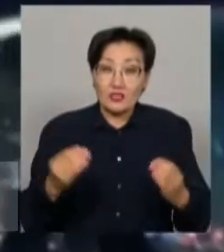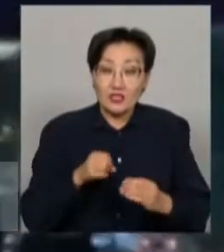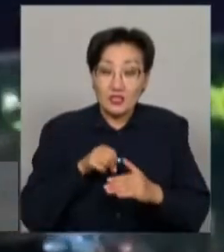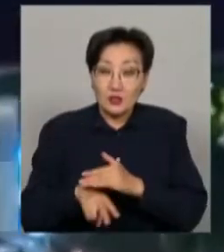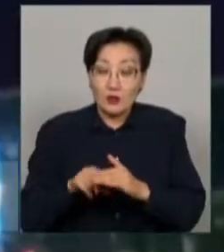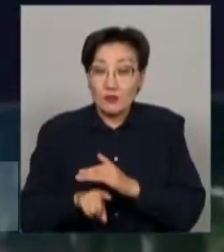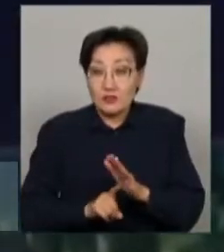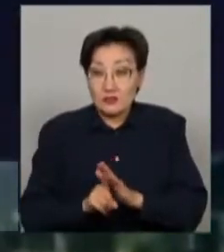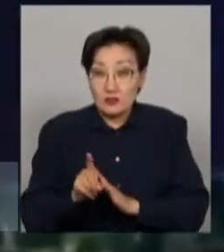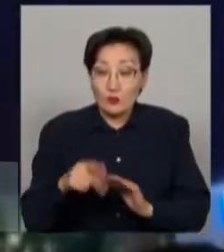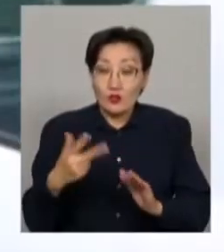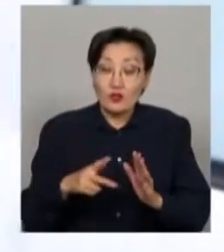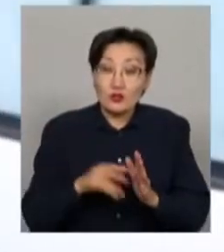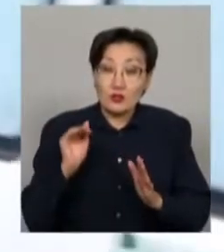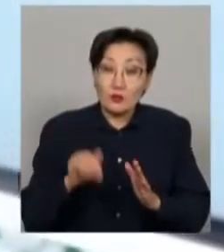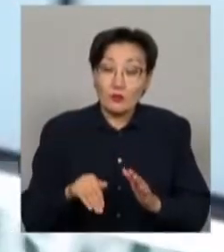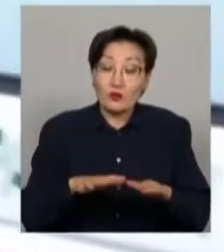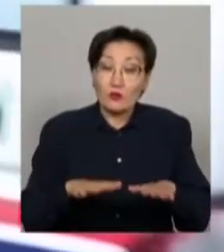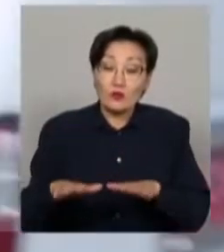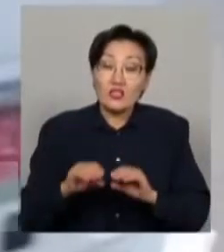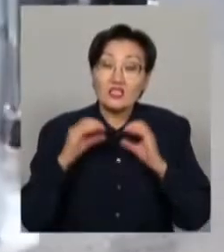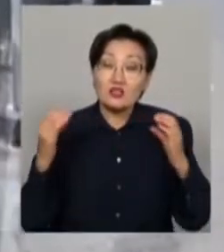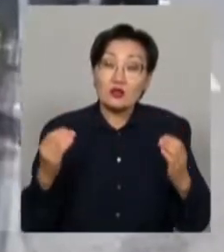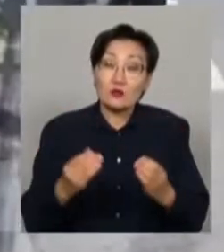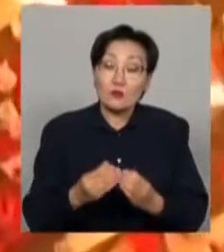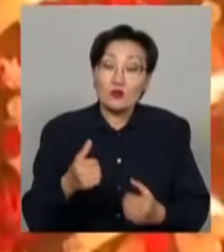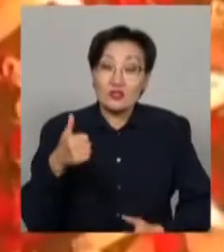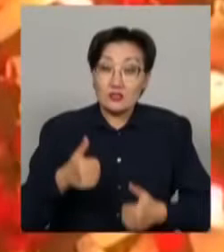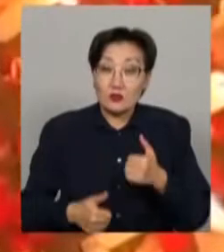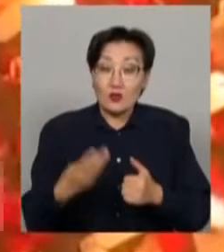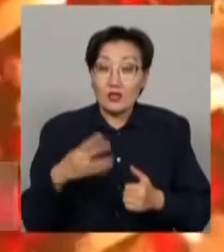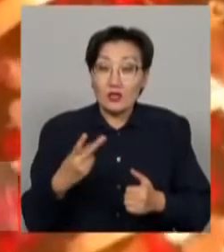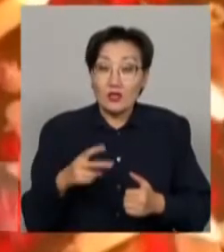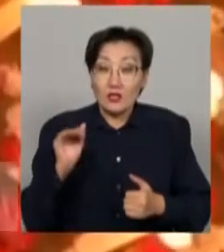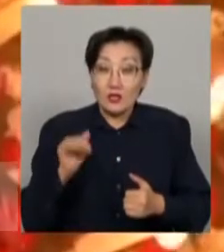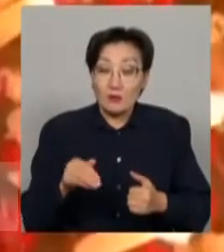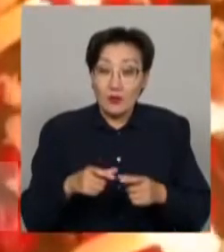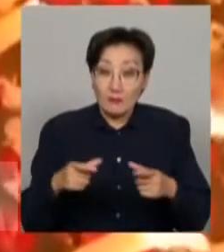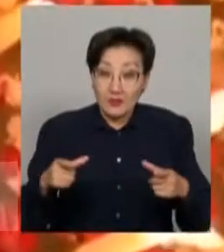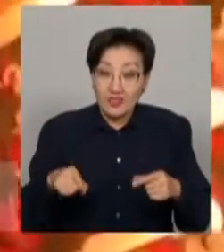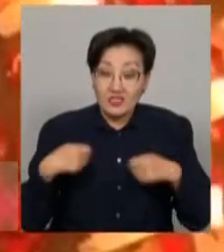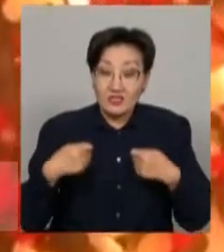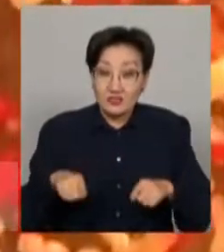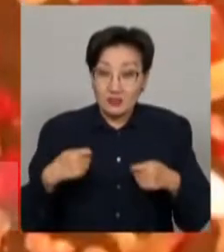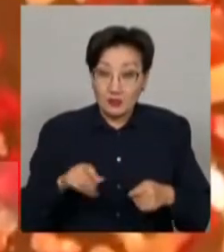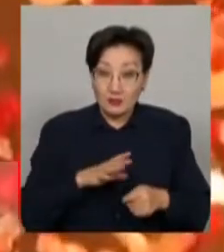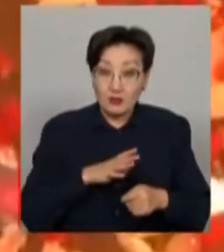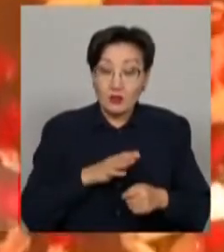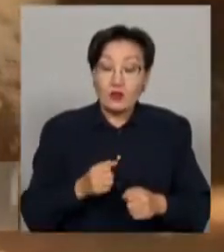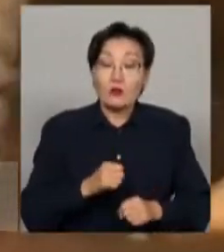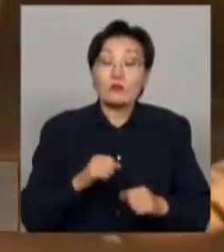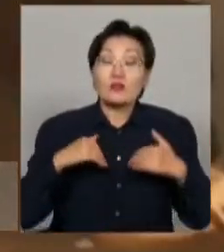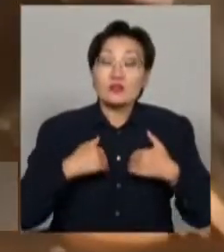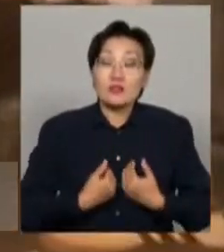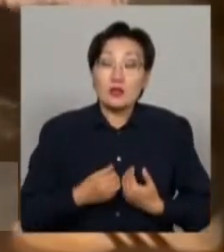бастаған. Куәгерлер 38 мың орынға шақталған стадиондағы ойындарға 42 мың билет сатылған дейді. Еске сала кетейік, қайғылы